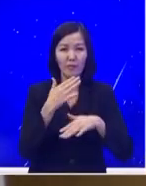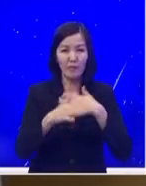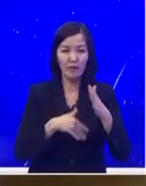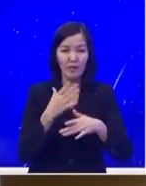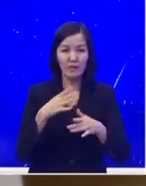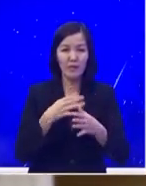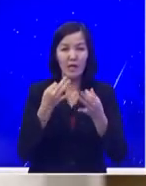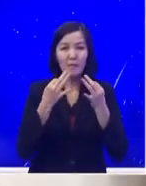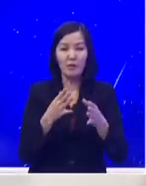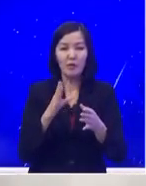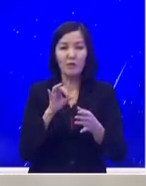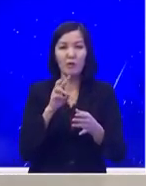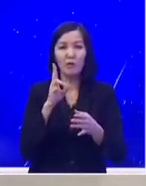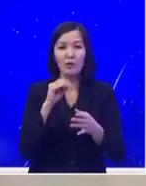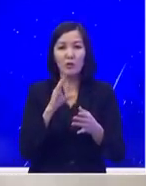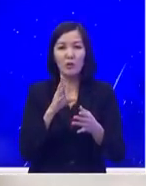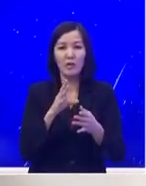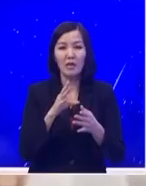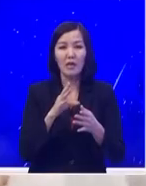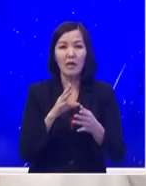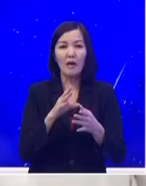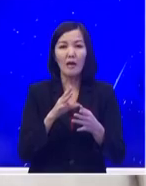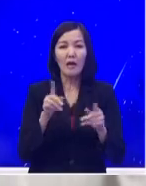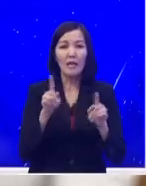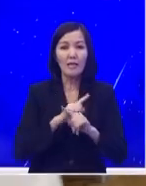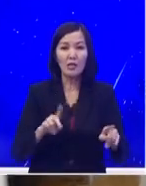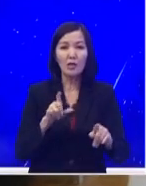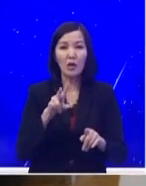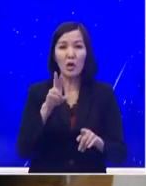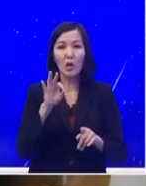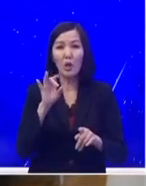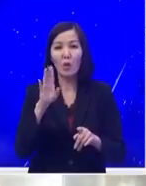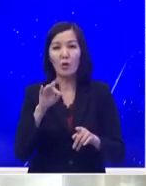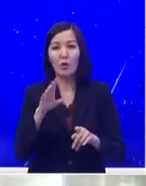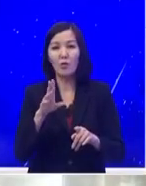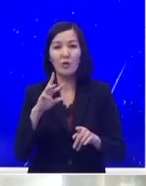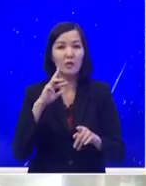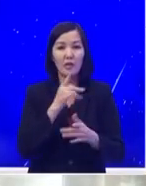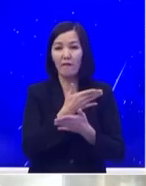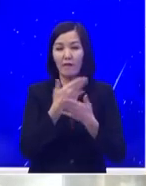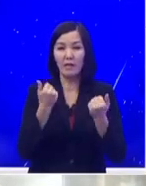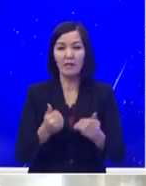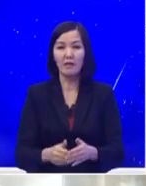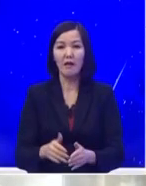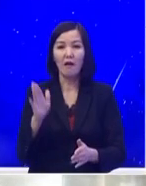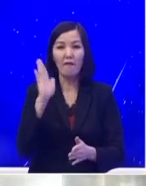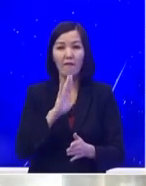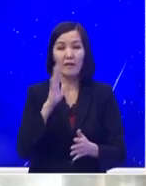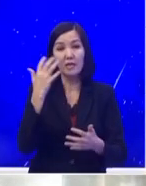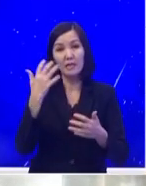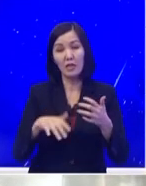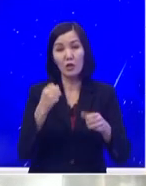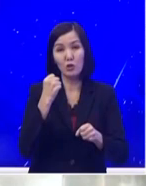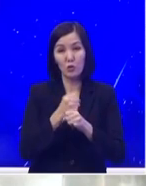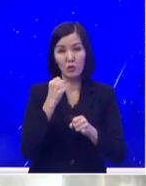вырабатывается из обычной пищевой соли методом электролиза. В отличие от хлора, гипохлорит натрия не токсичен. У нас вода получается средней